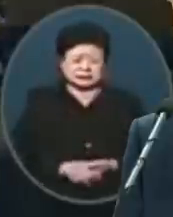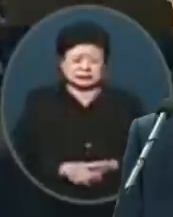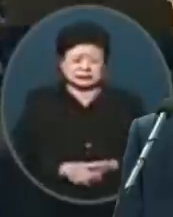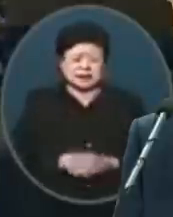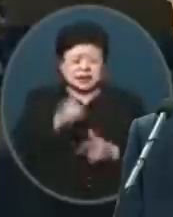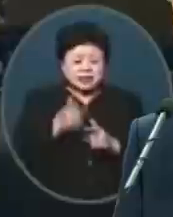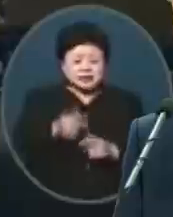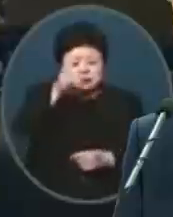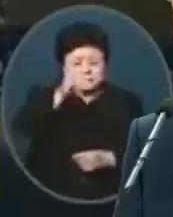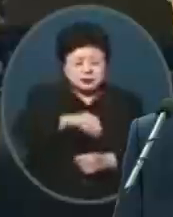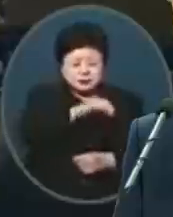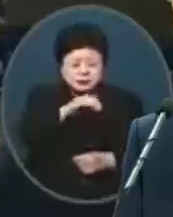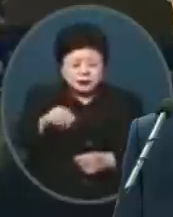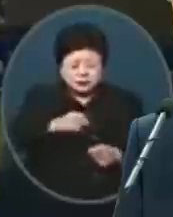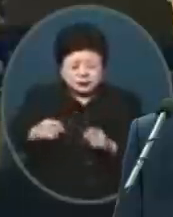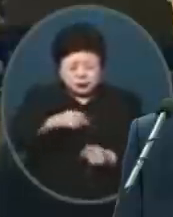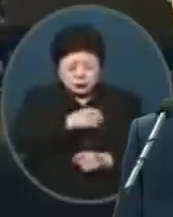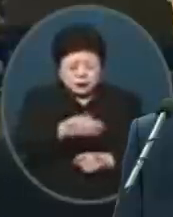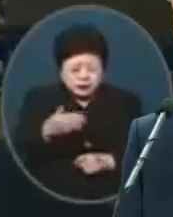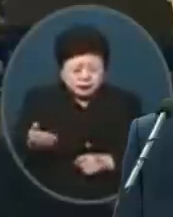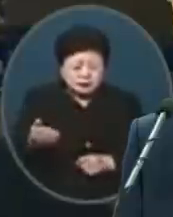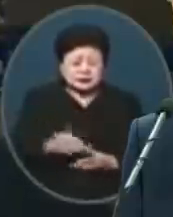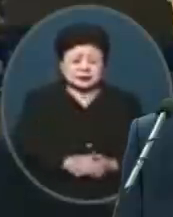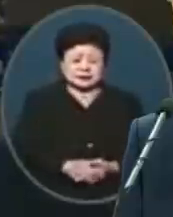십자가에 몸짓고 피 흘린 것은